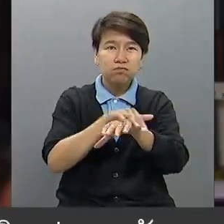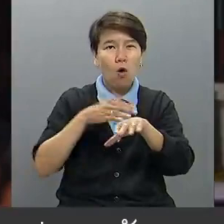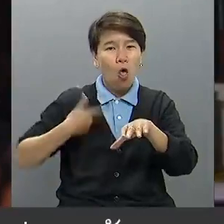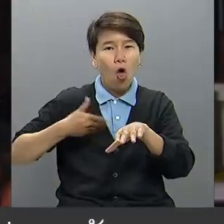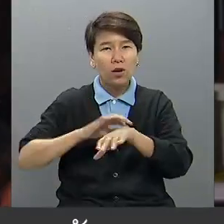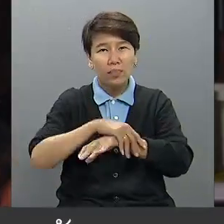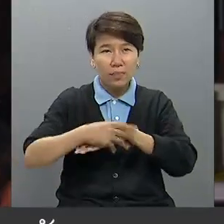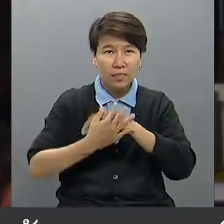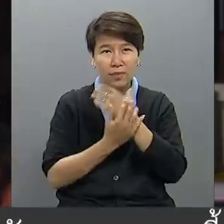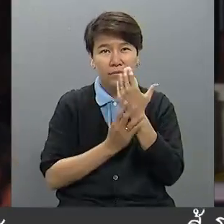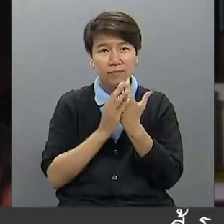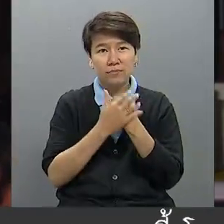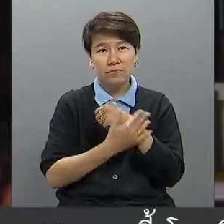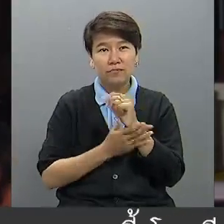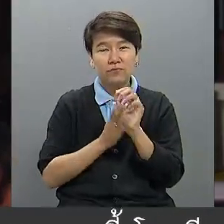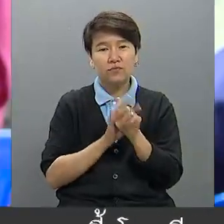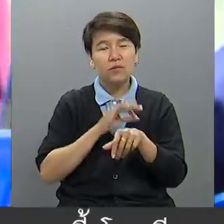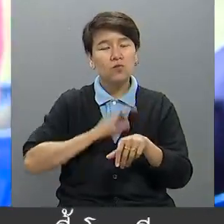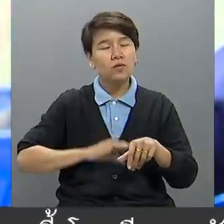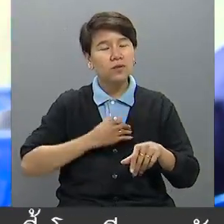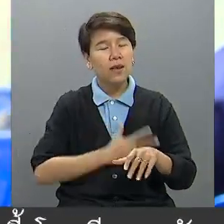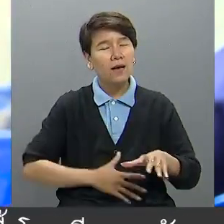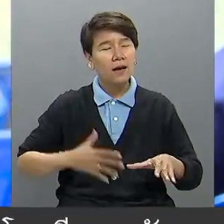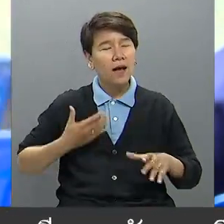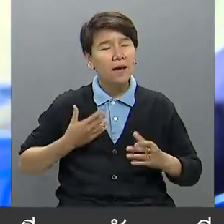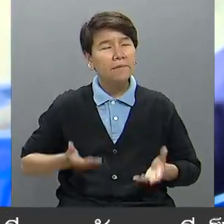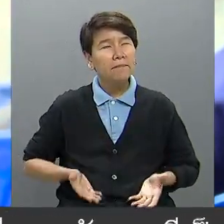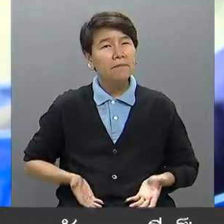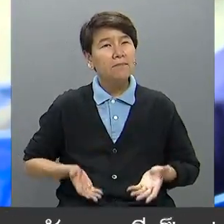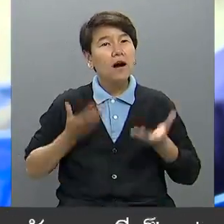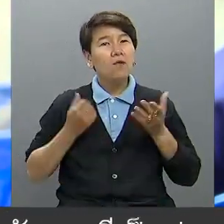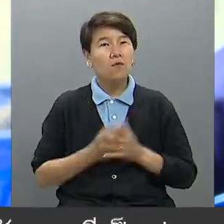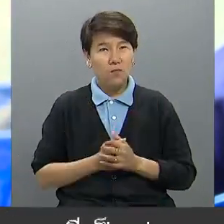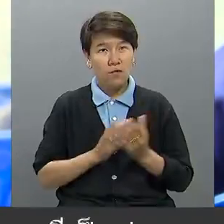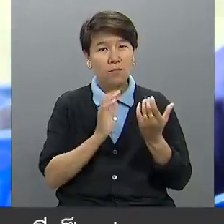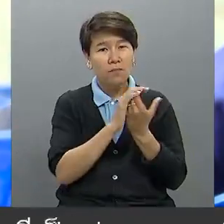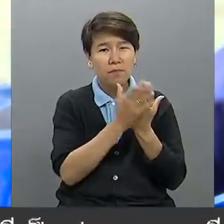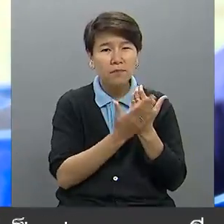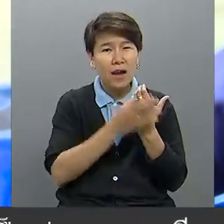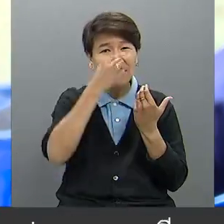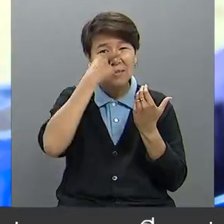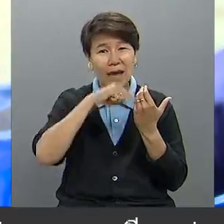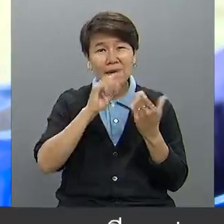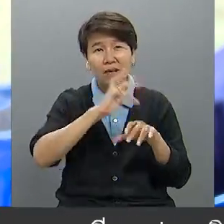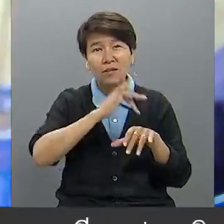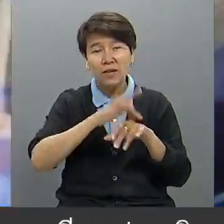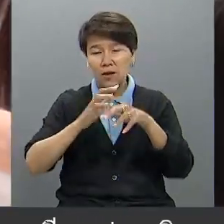ให้ผ่อนคลายร่างกายได้ดีและเป็นสมุนไพรชนิดนึงที่ชาวบ้านในชุมชนใช้ประจ